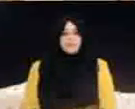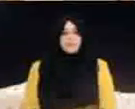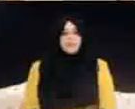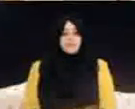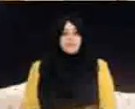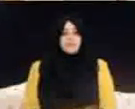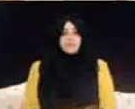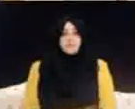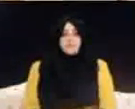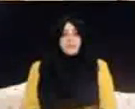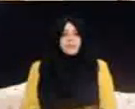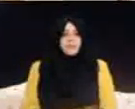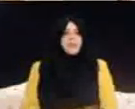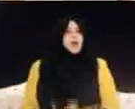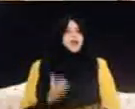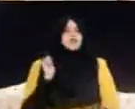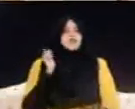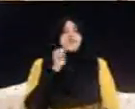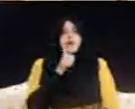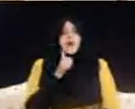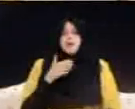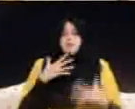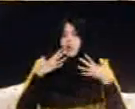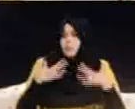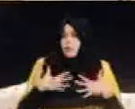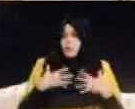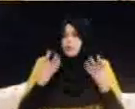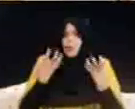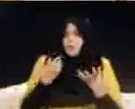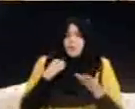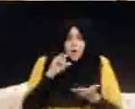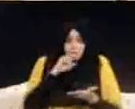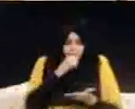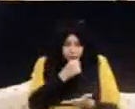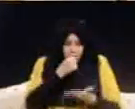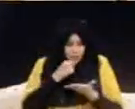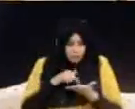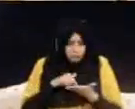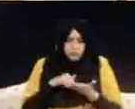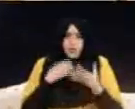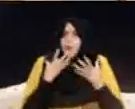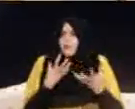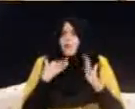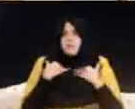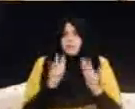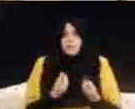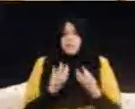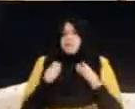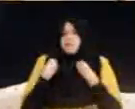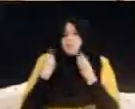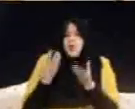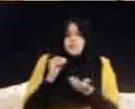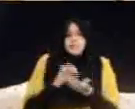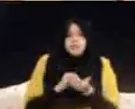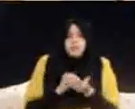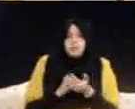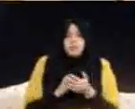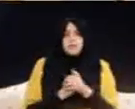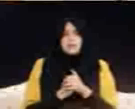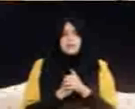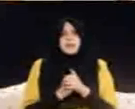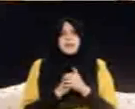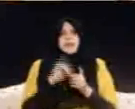المجرى الطبيعي للأمور، وكل يتصرف فيما يملك وفي حصته بلا إكراه. ومن أراد من